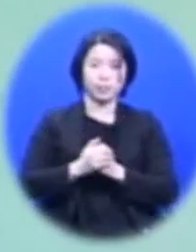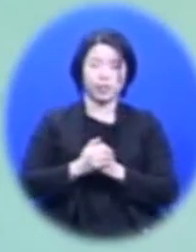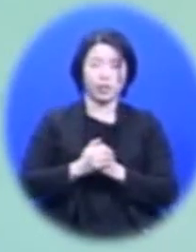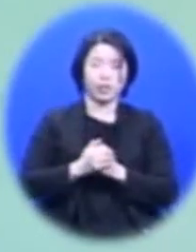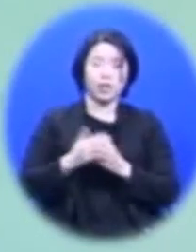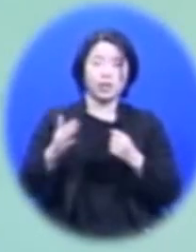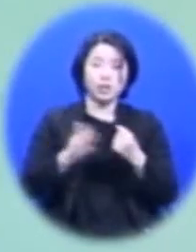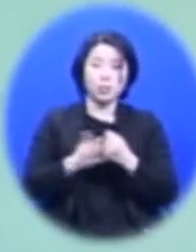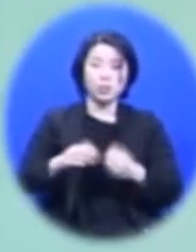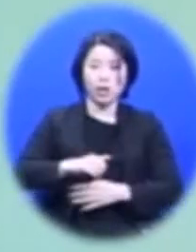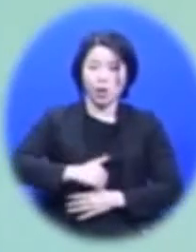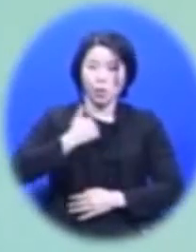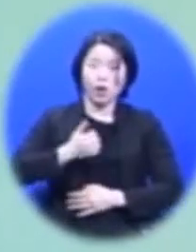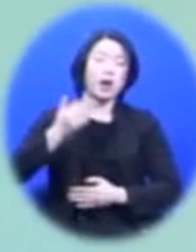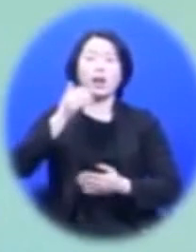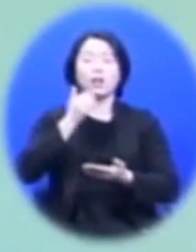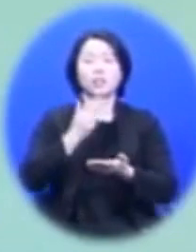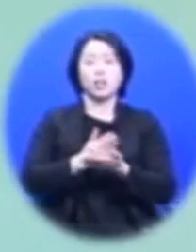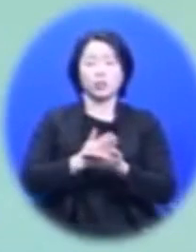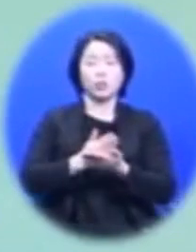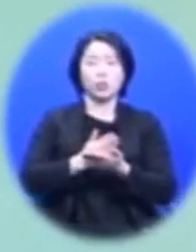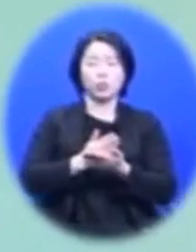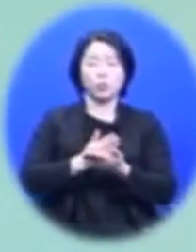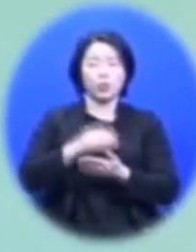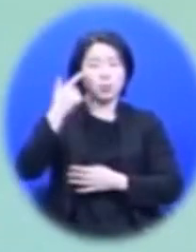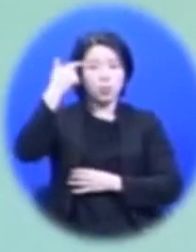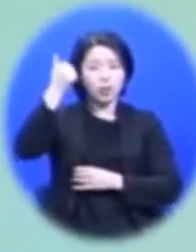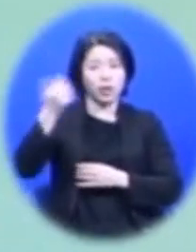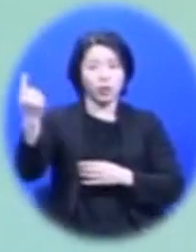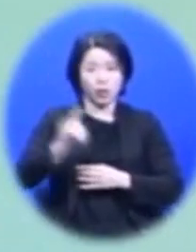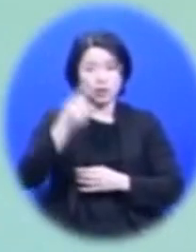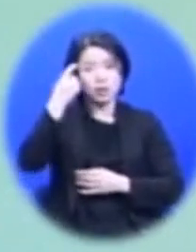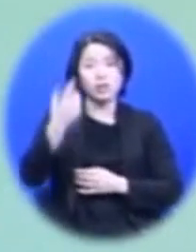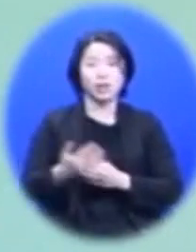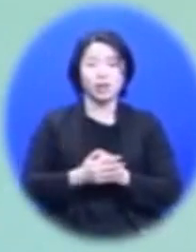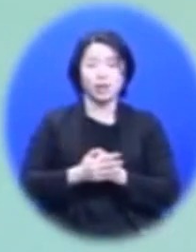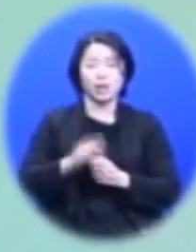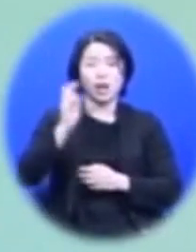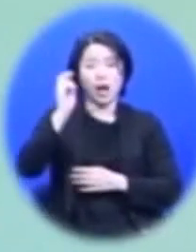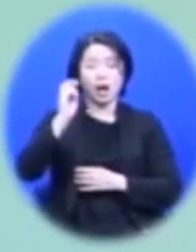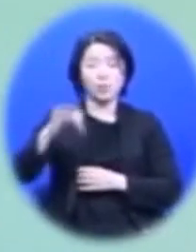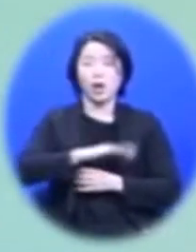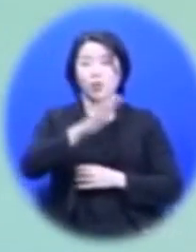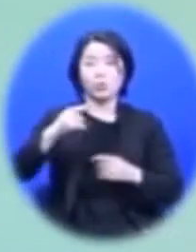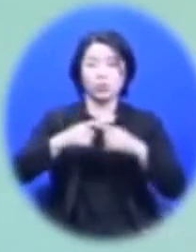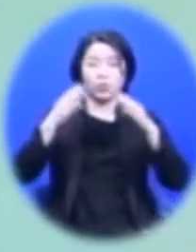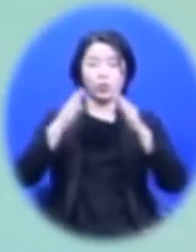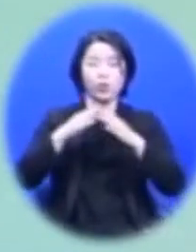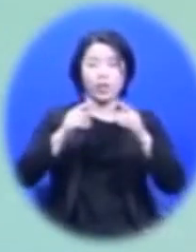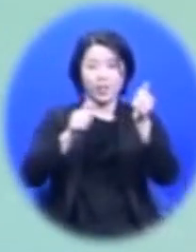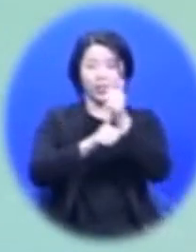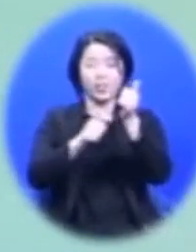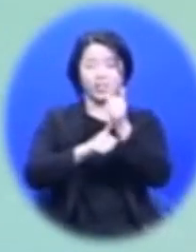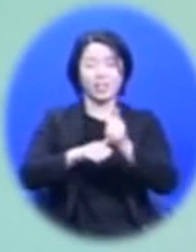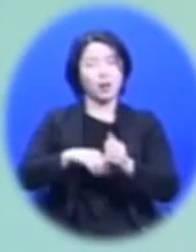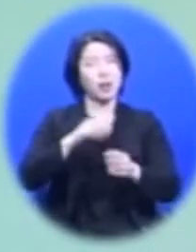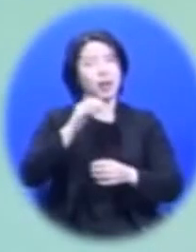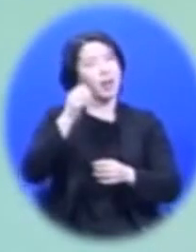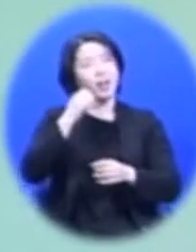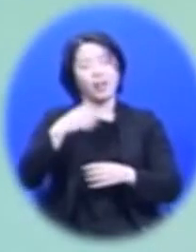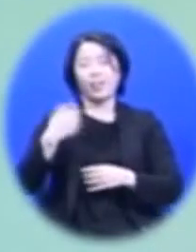그래서 정말 화 안 내고 지금까지 목회를 해왔나? 아마 우리 교회 교육자들이 어이없어 할지도